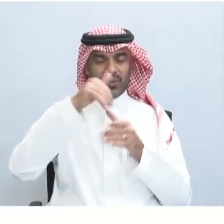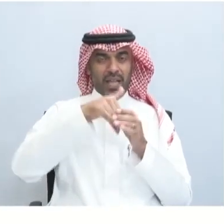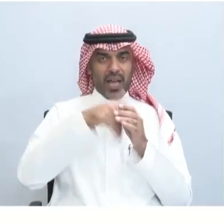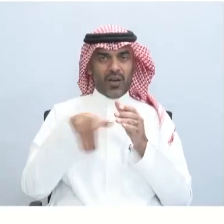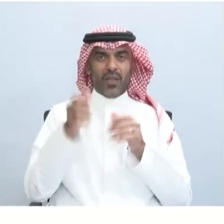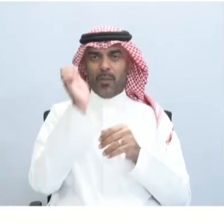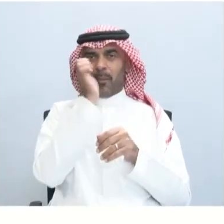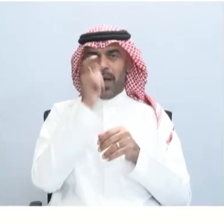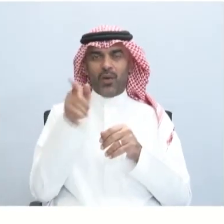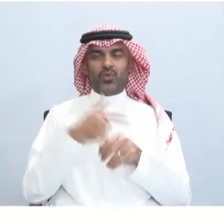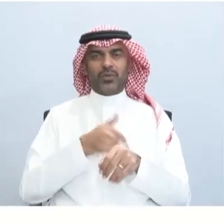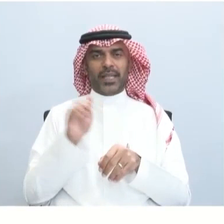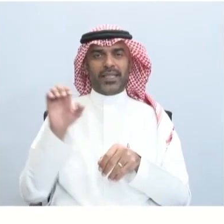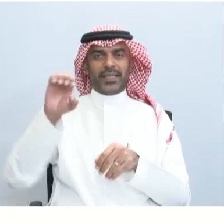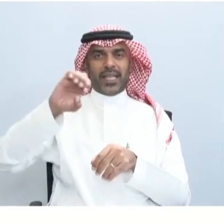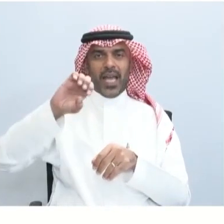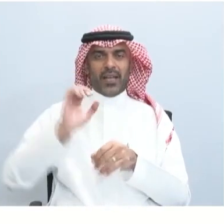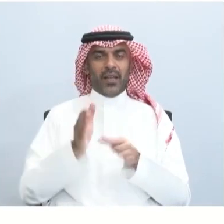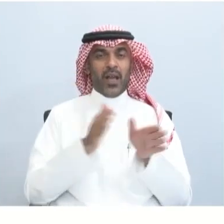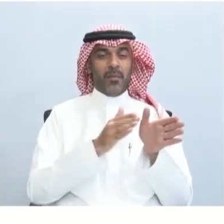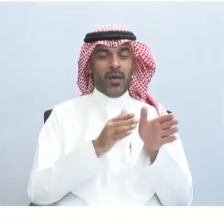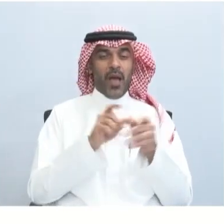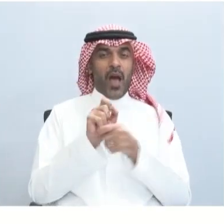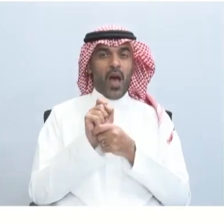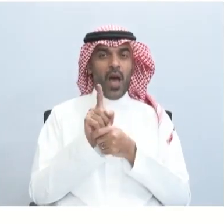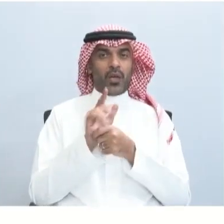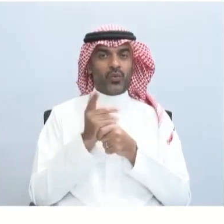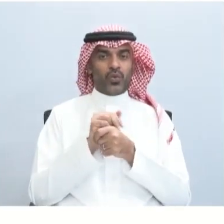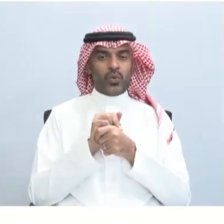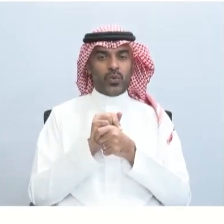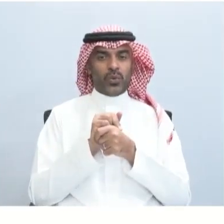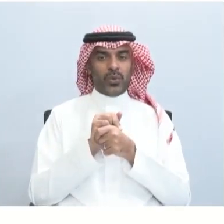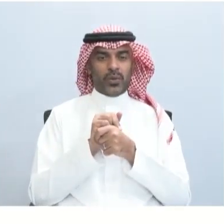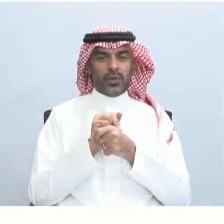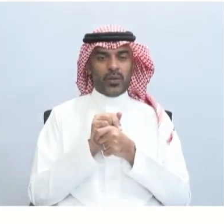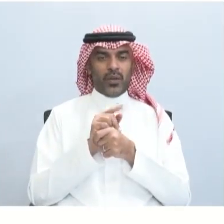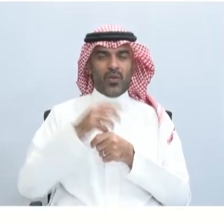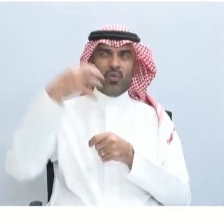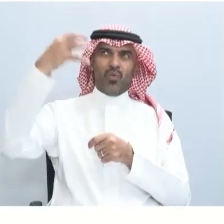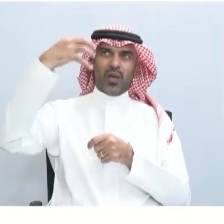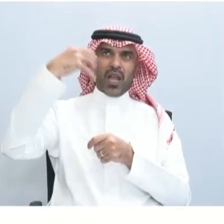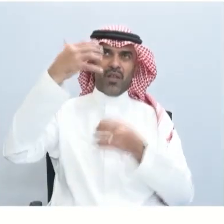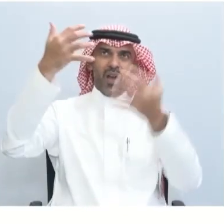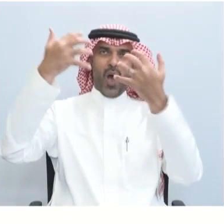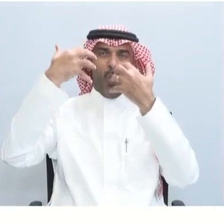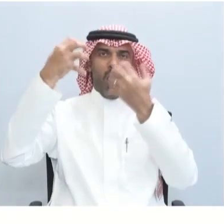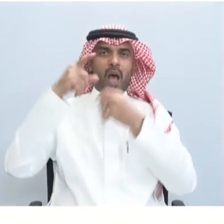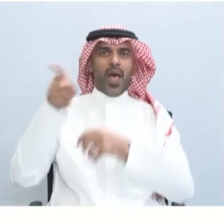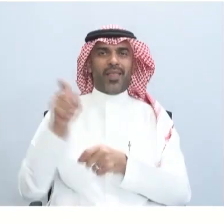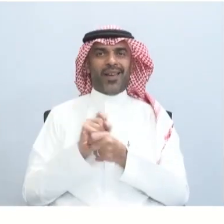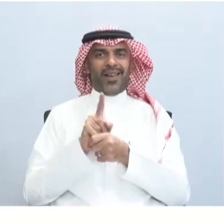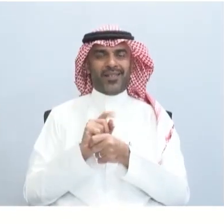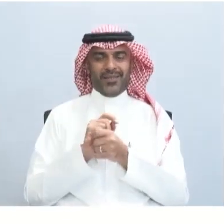داخلها سائل رائعون اما الغاز احسنتم هو المكيف او مكيف الهواء